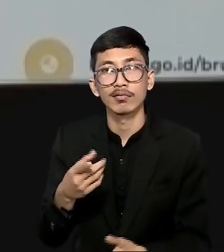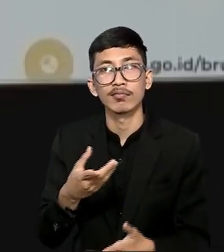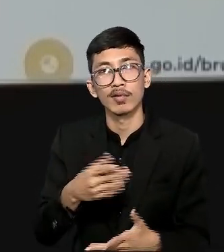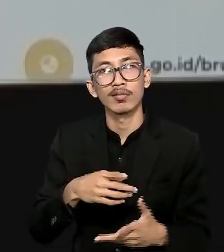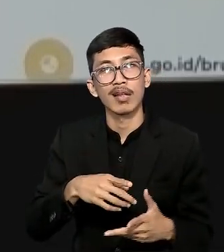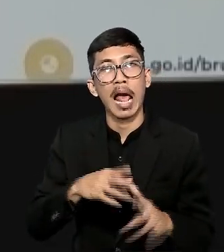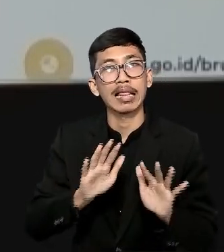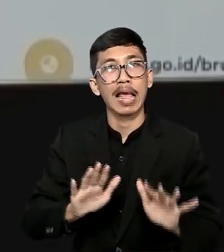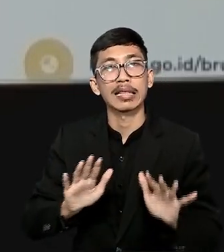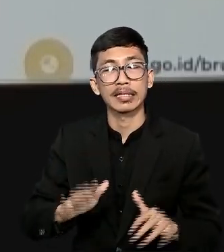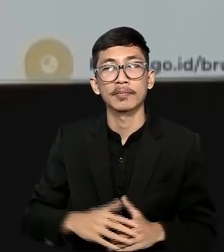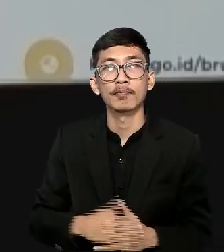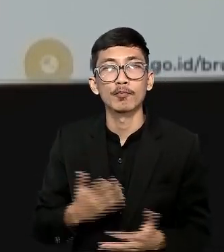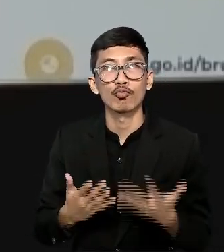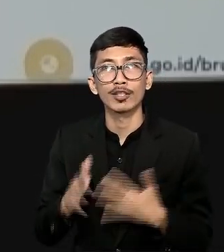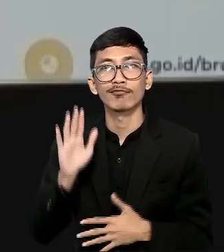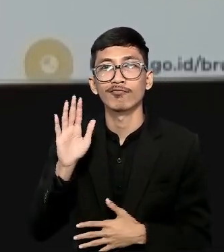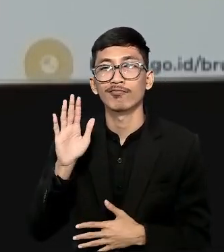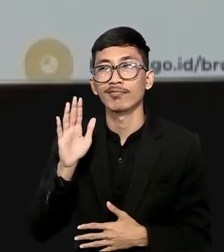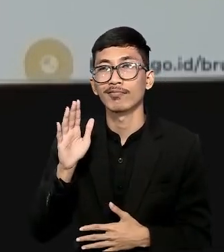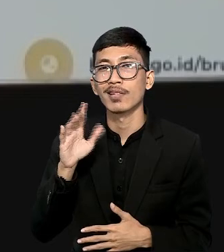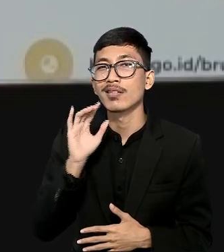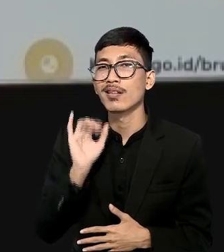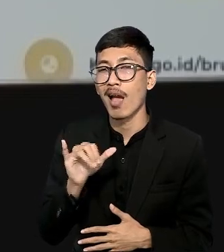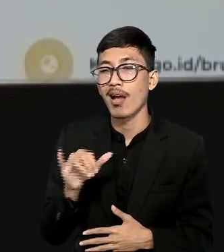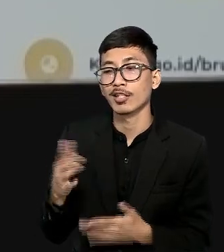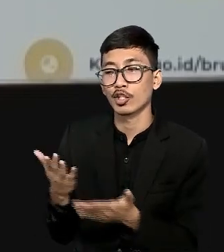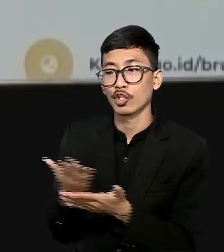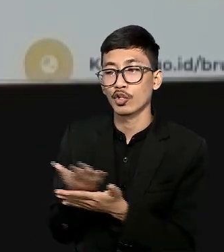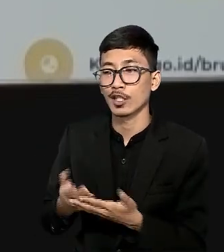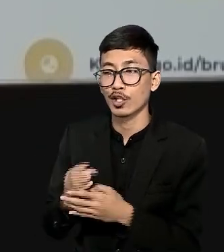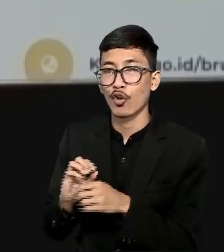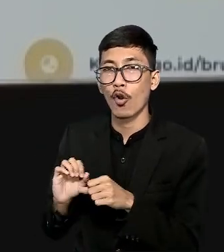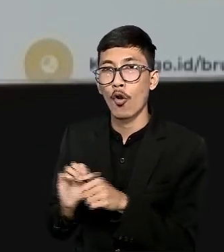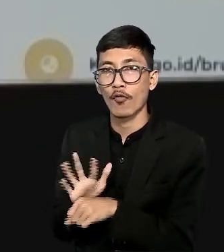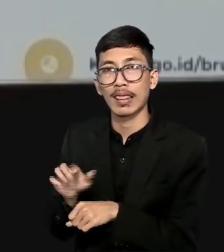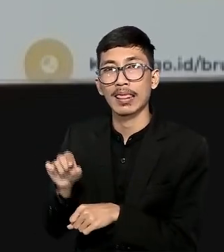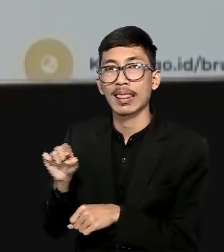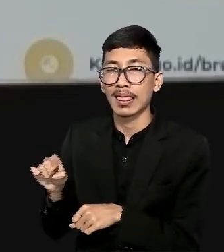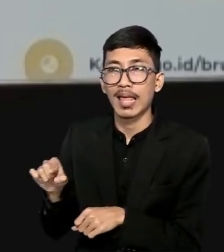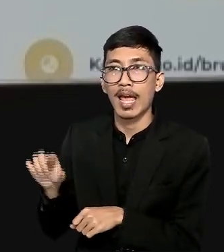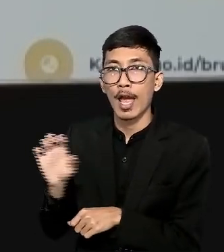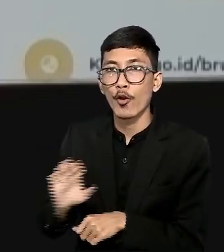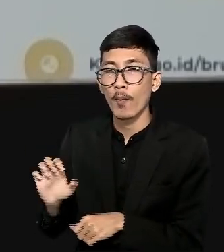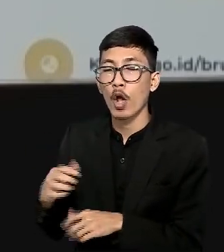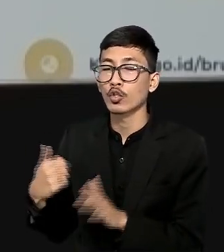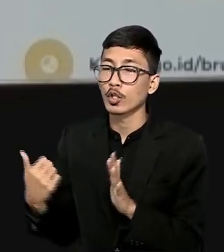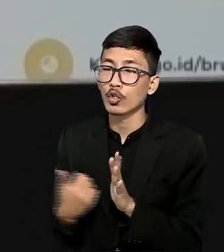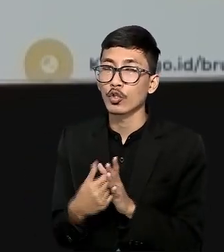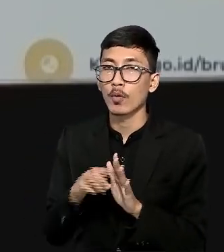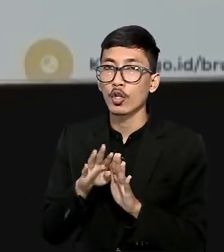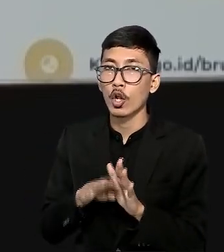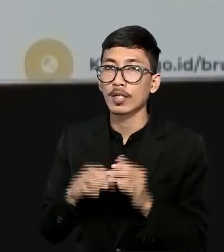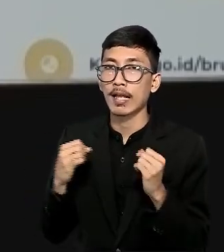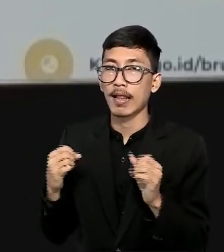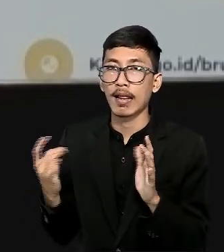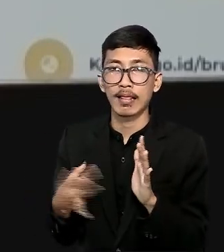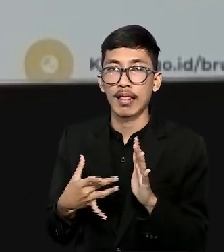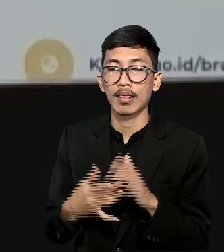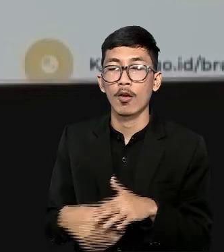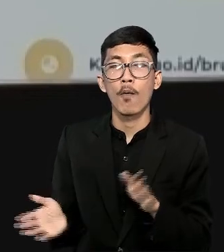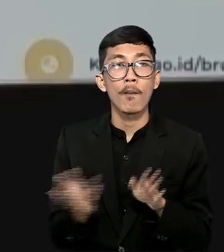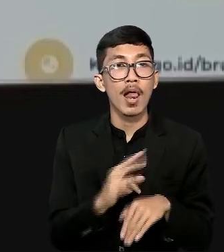sudah tidak punya pilihan gitu ya untuk kemudian mengendalikan pandemi disana selain kemudian menerapkan protokol setan secara ketat saya ke